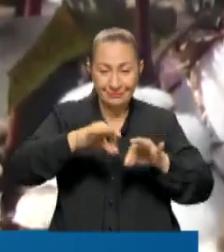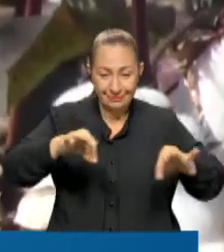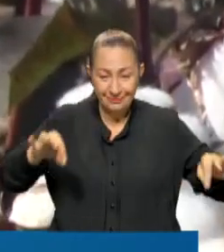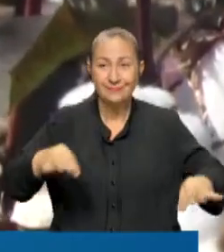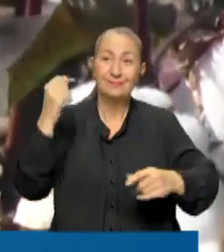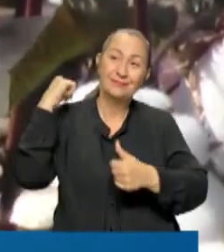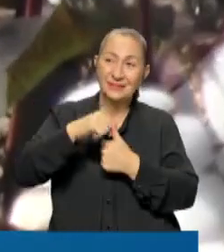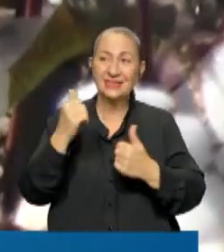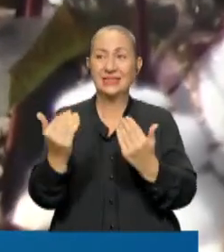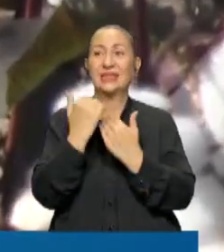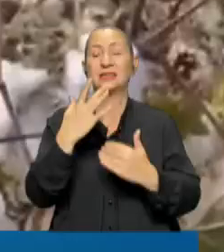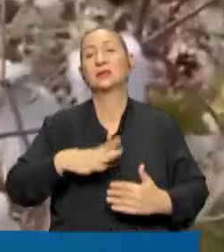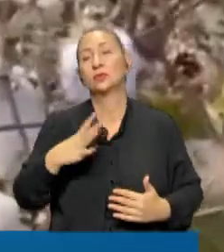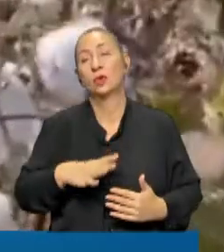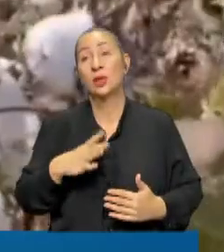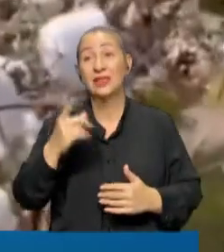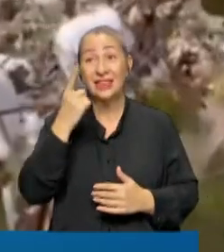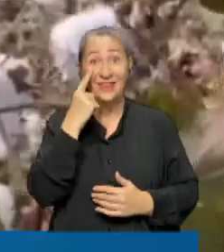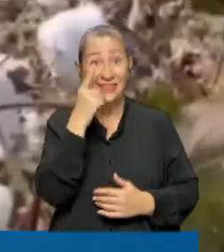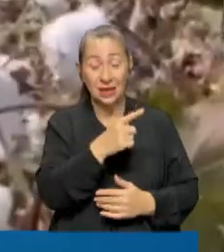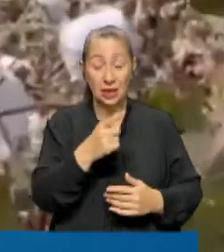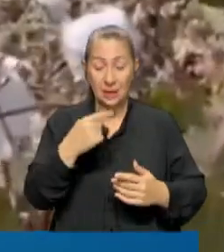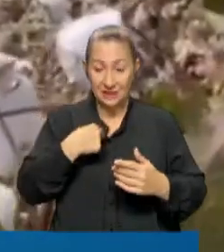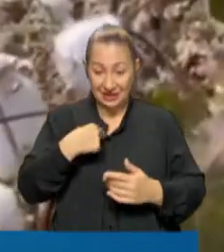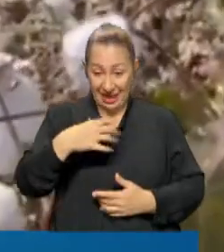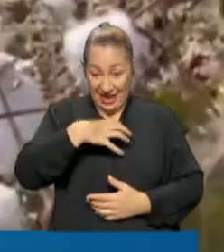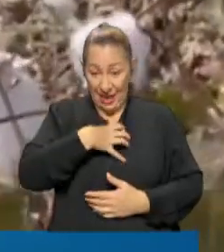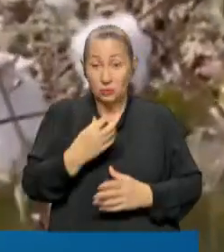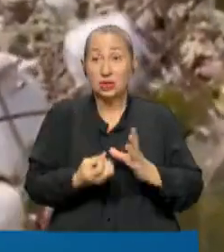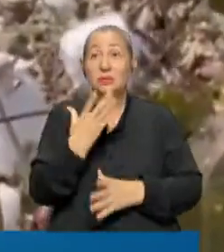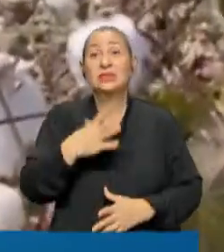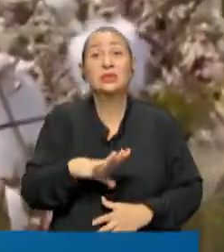ekip biçebilmek için destek görmek. Devletin üreticiye sahip çıkmasını rica ediyoruz.